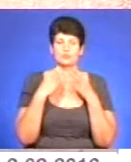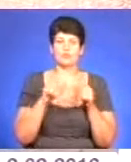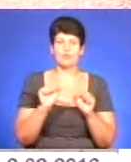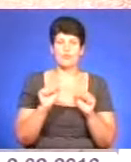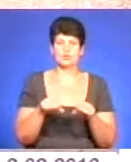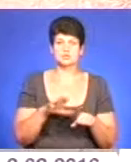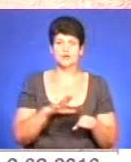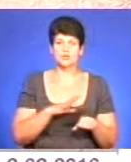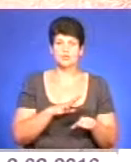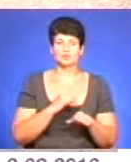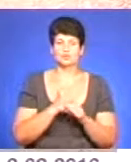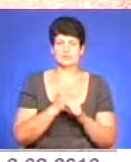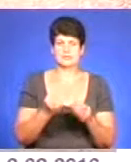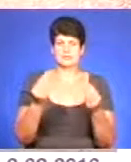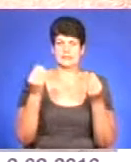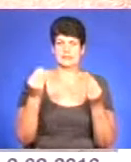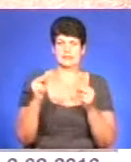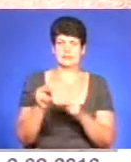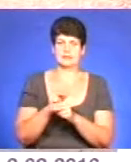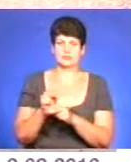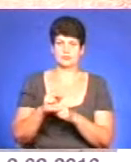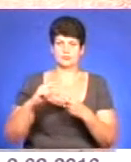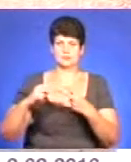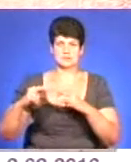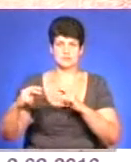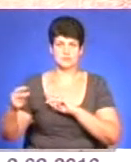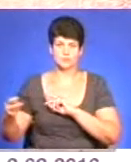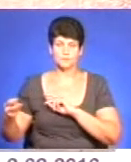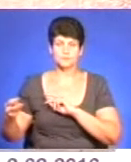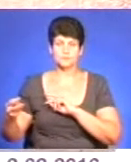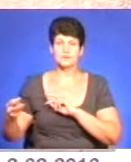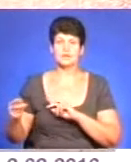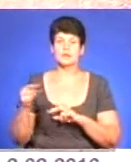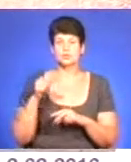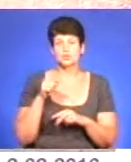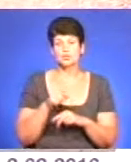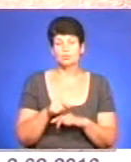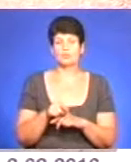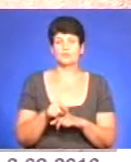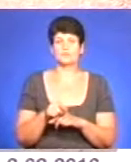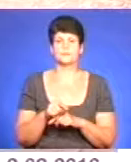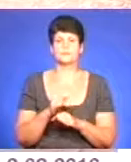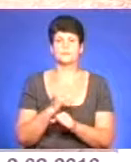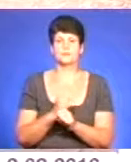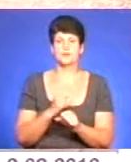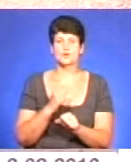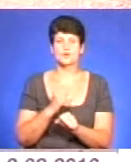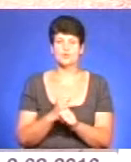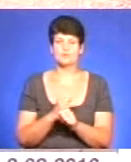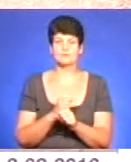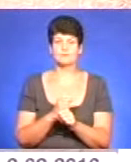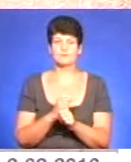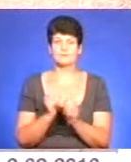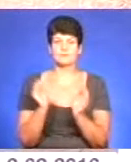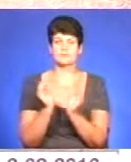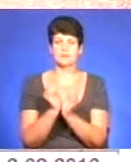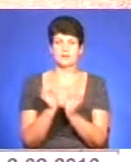ремонти і заміни робити в масовому порядку. Через то обходимося в основному точковими